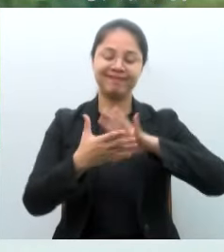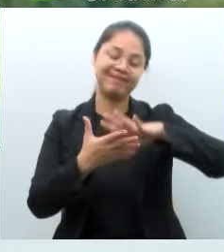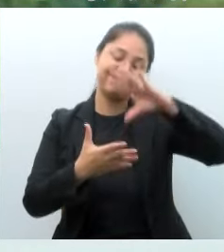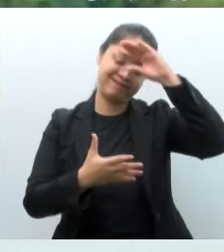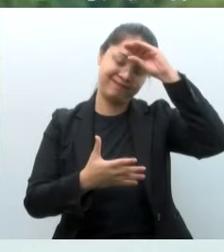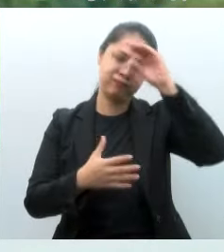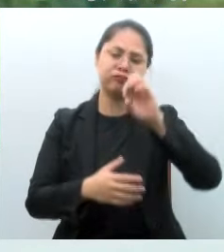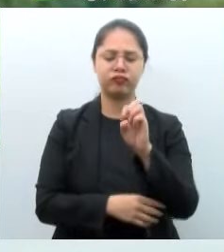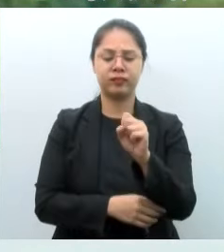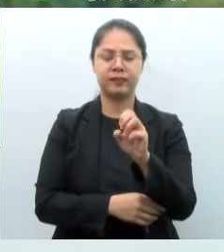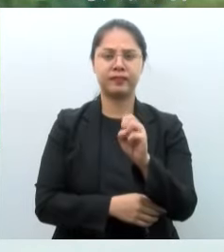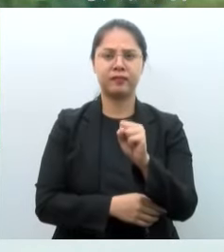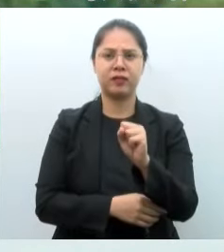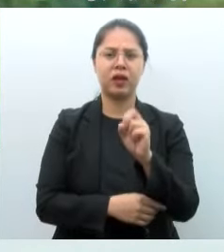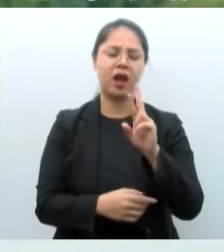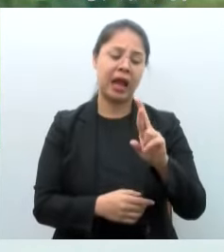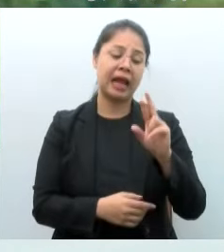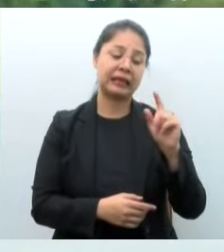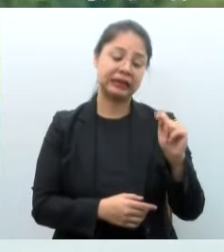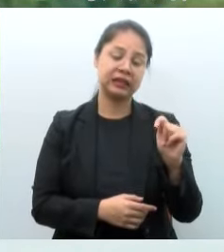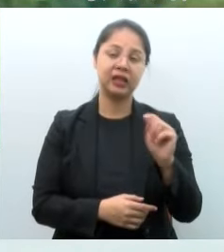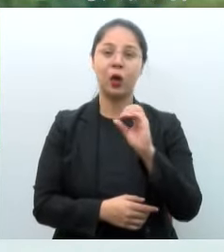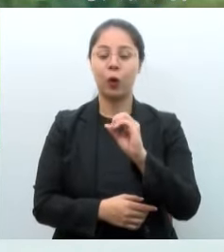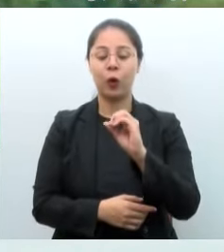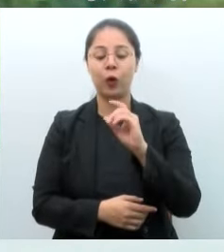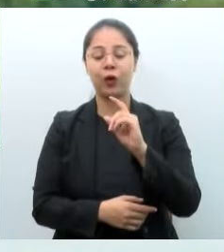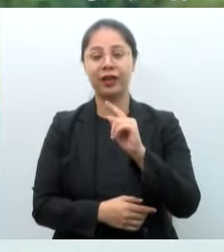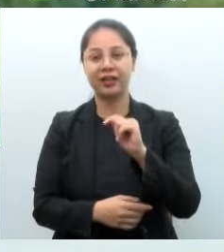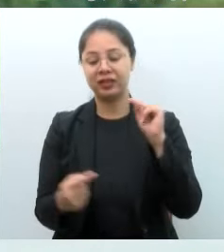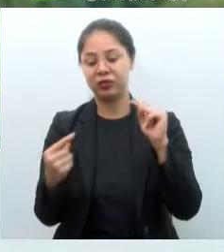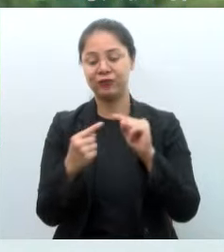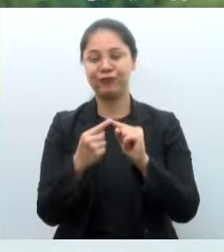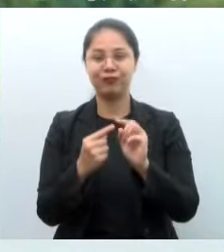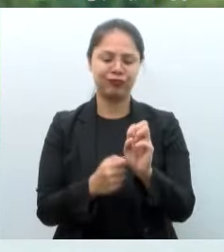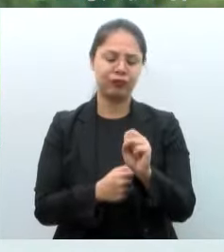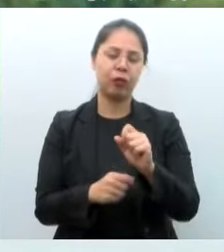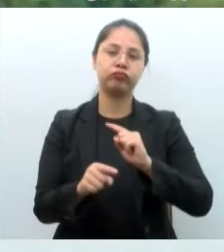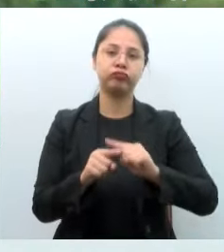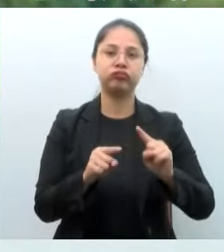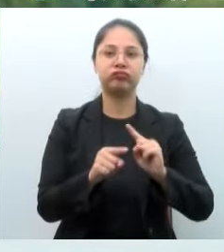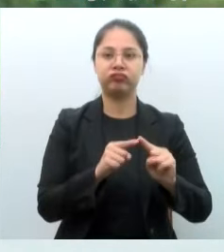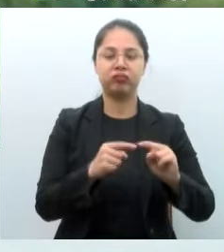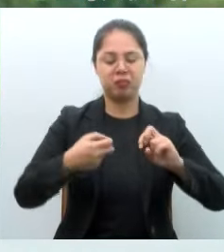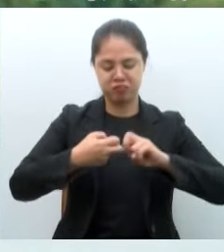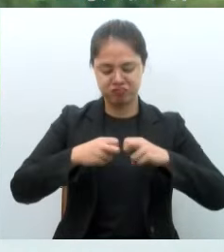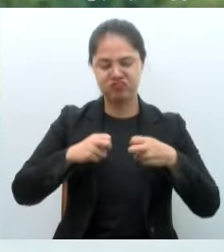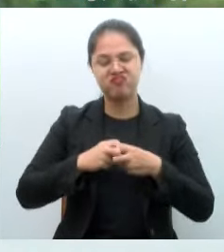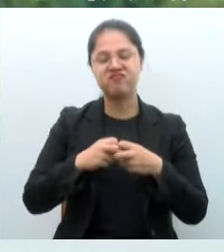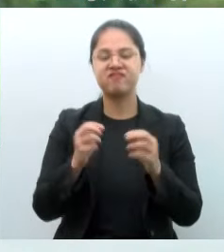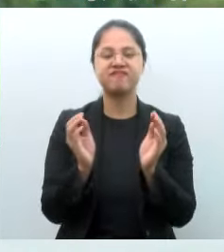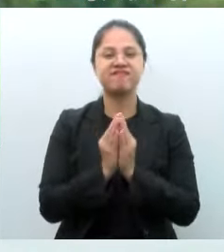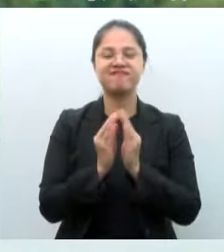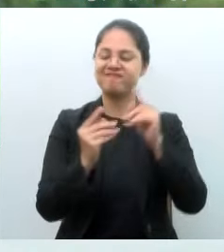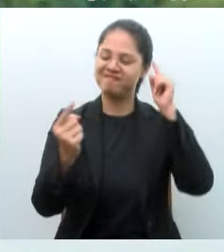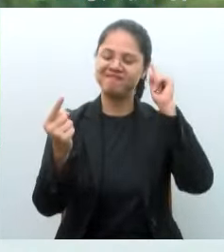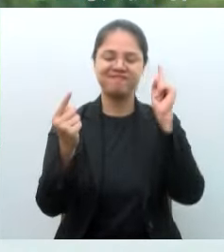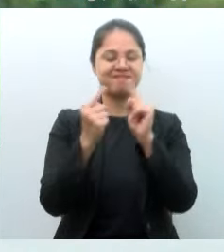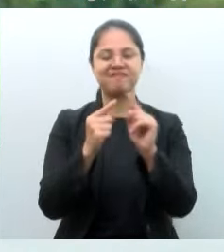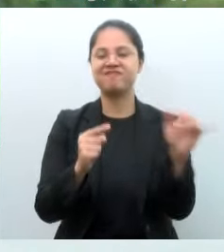ม่ว่าการสอบ RT NT ONET หรือแม้แต่พิซซ่าเองนะครับก็มีคะแนนยังไม่ถึงเป้าหมาย